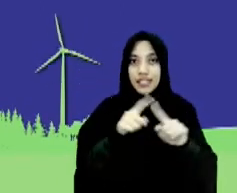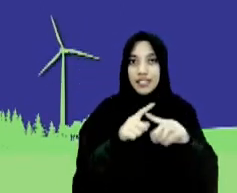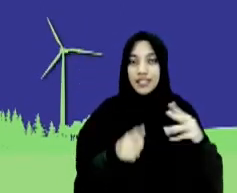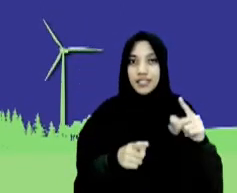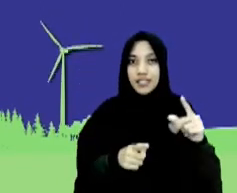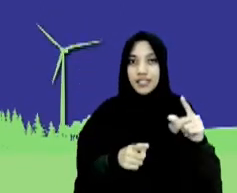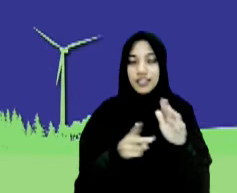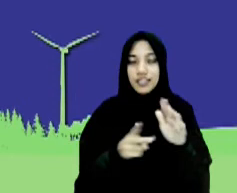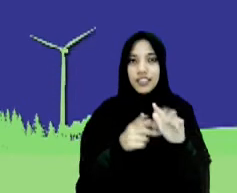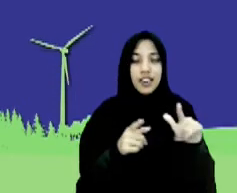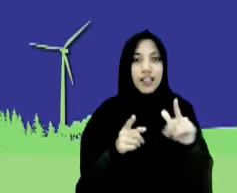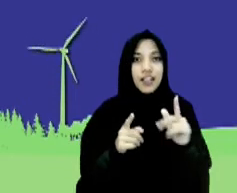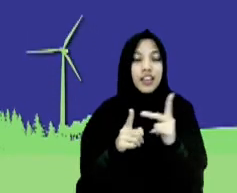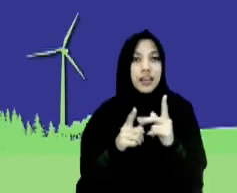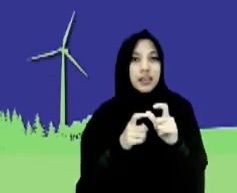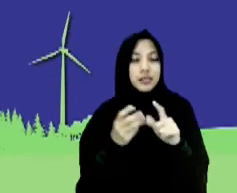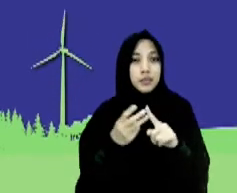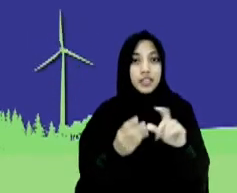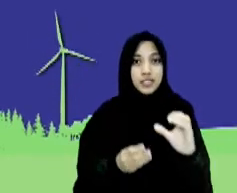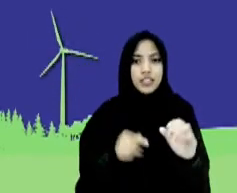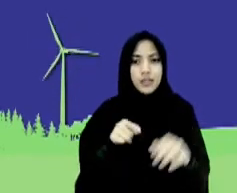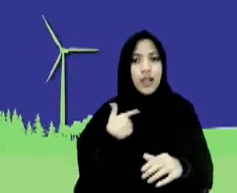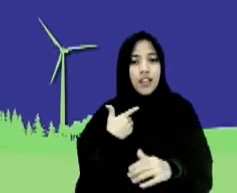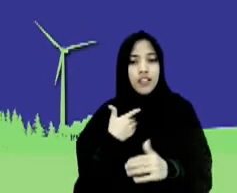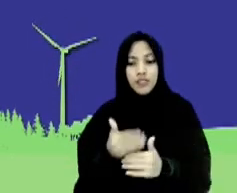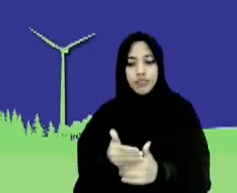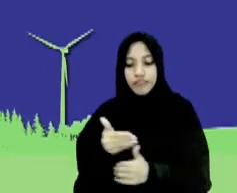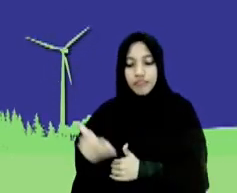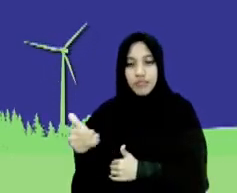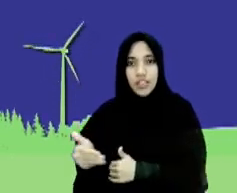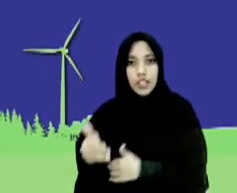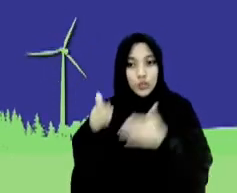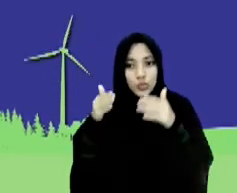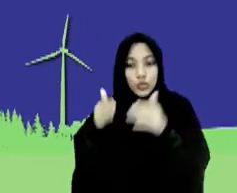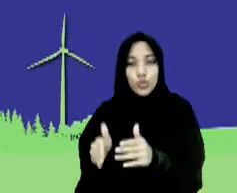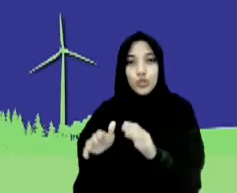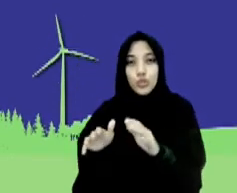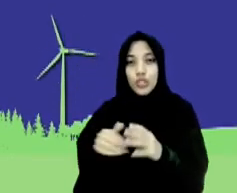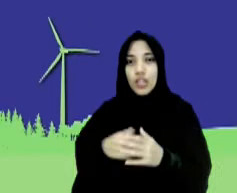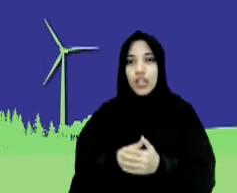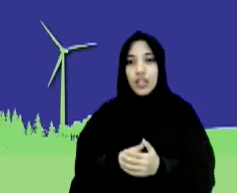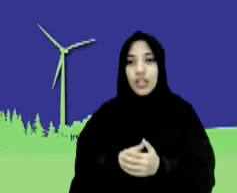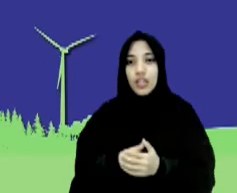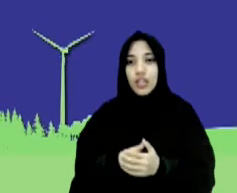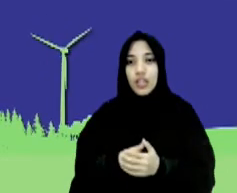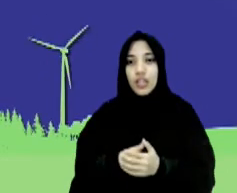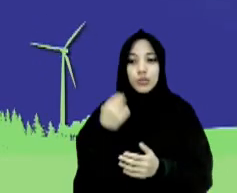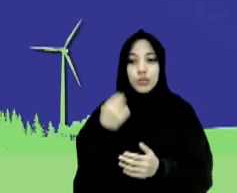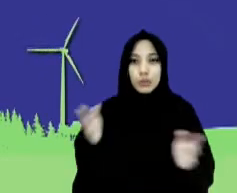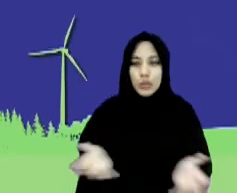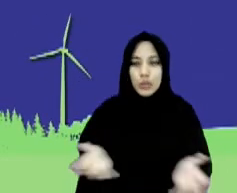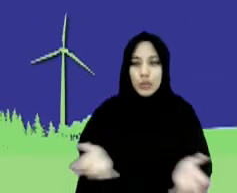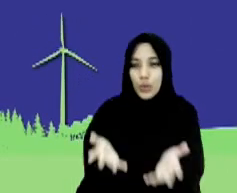e polisi-polisi tertentu prosedur tertentu untuk eh Yang eh mendorong operasional